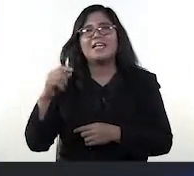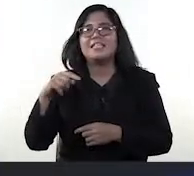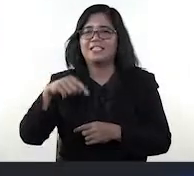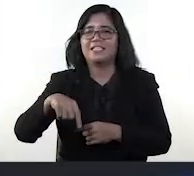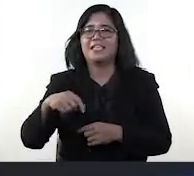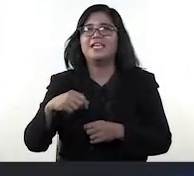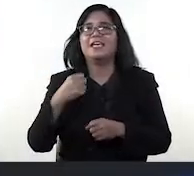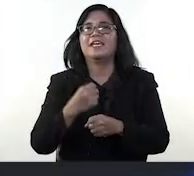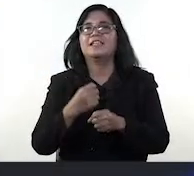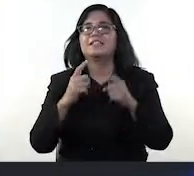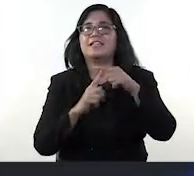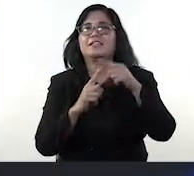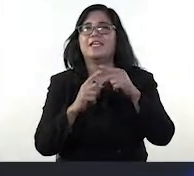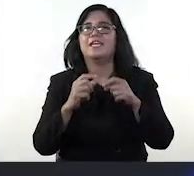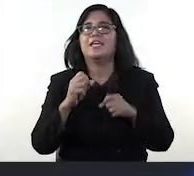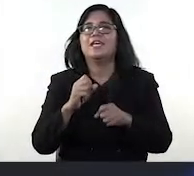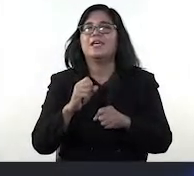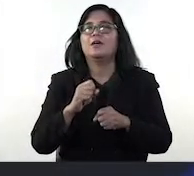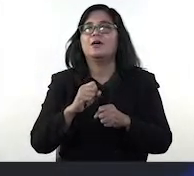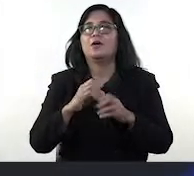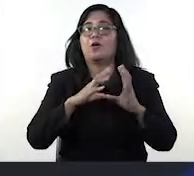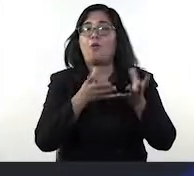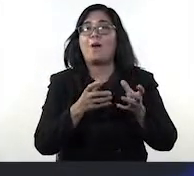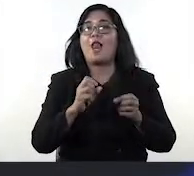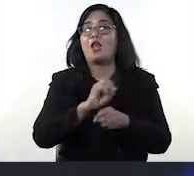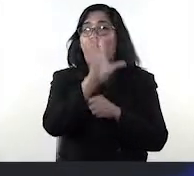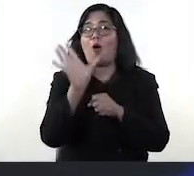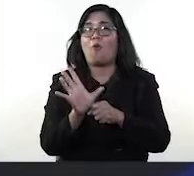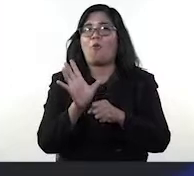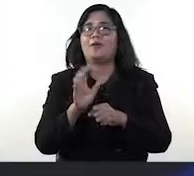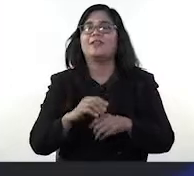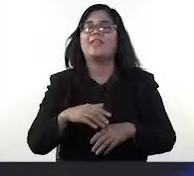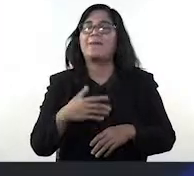Group Hai Nabi saya Resmi nya ambilnya